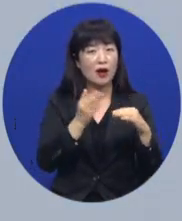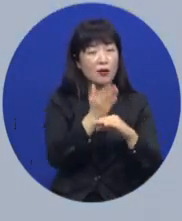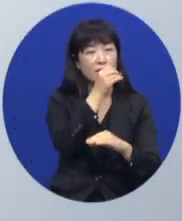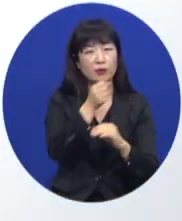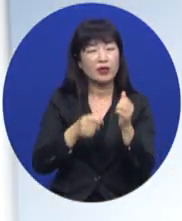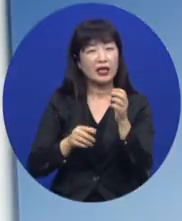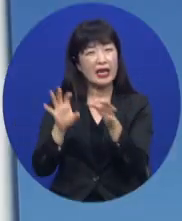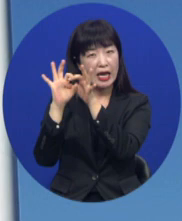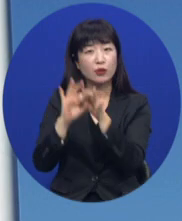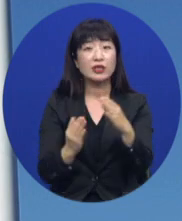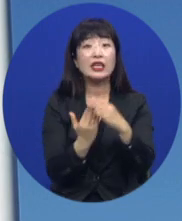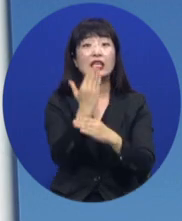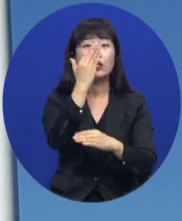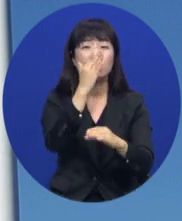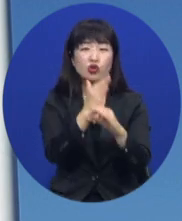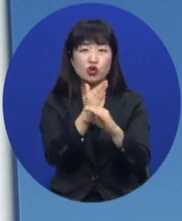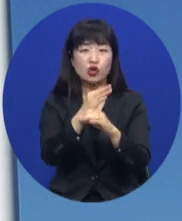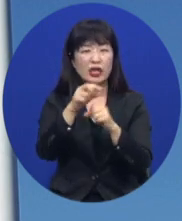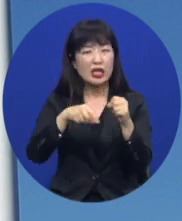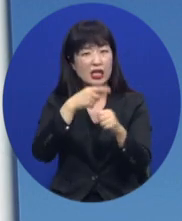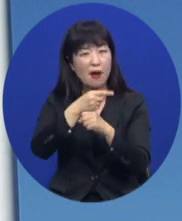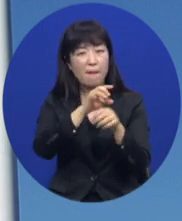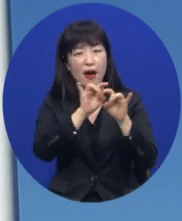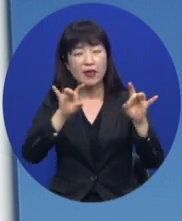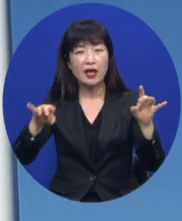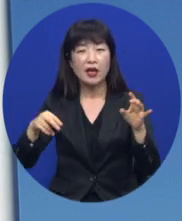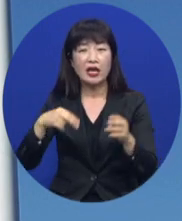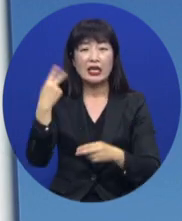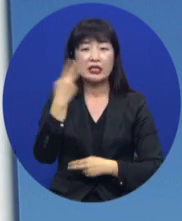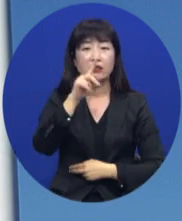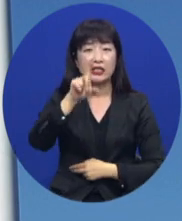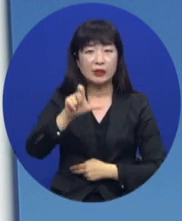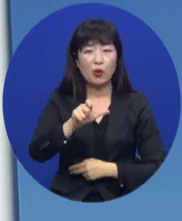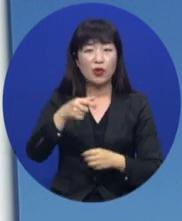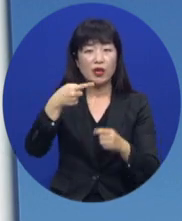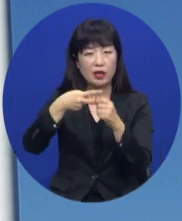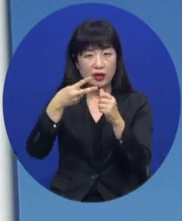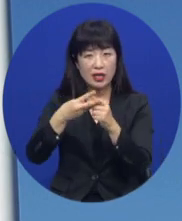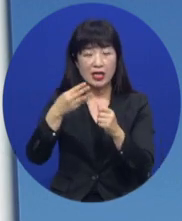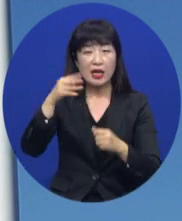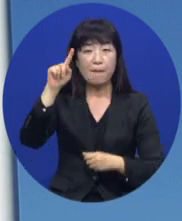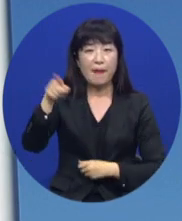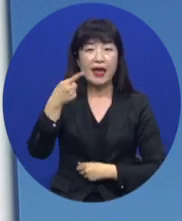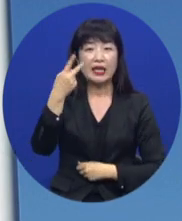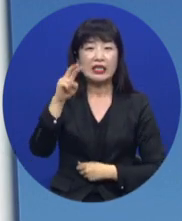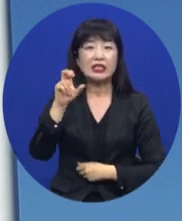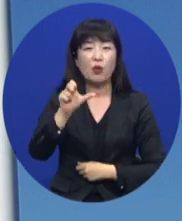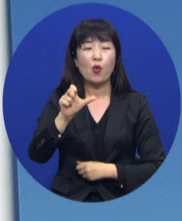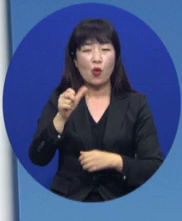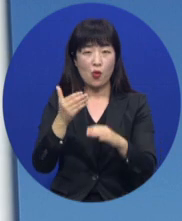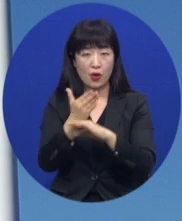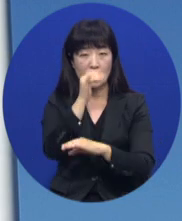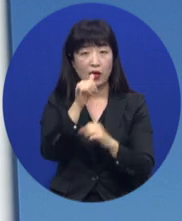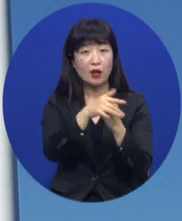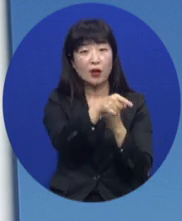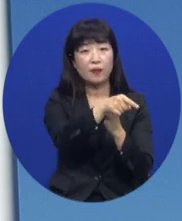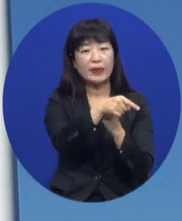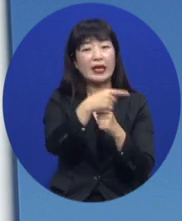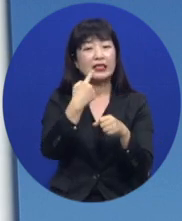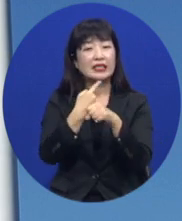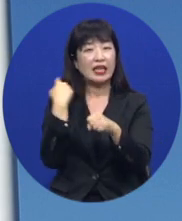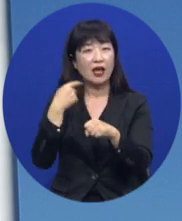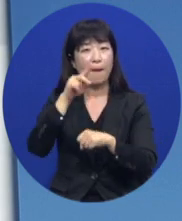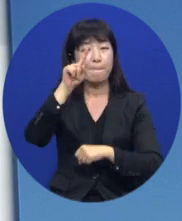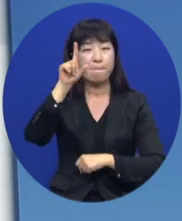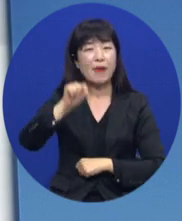때문입니다 연도별 출력제한을 지난 2015년 3차례 152 매가 왔다 워 에서 지난해에는 망